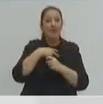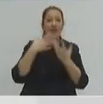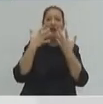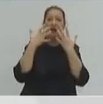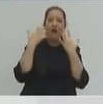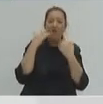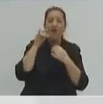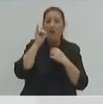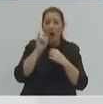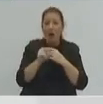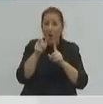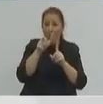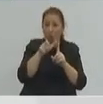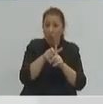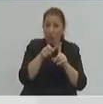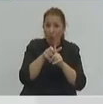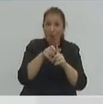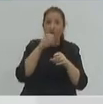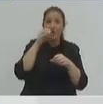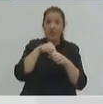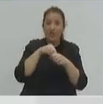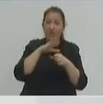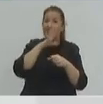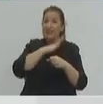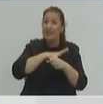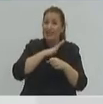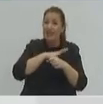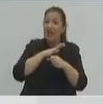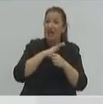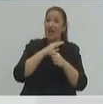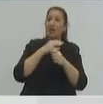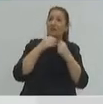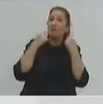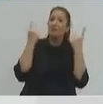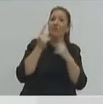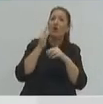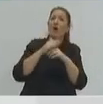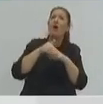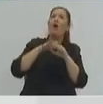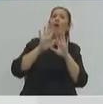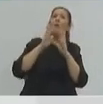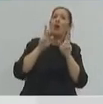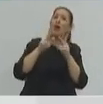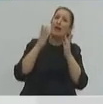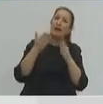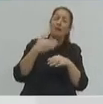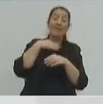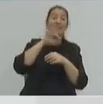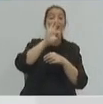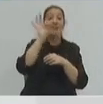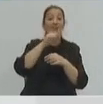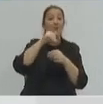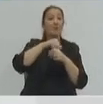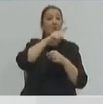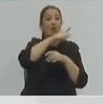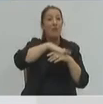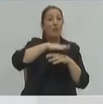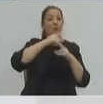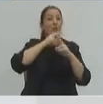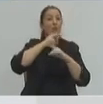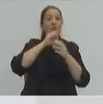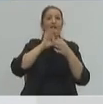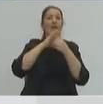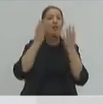hayvan hakları koruma noktasında istenilen düzeyde değil. Ben Silivri Meclisi'nde yaptığım konuşmada ne